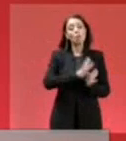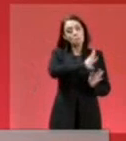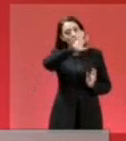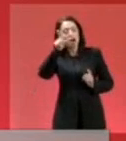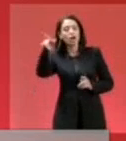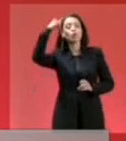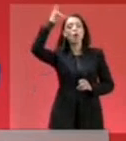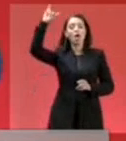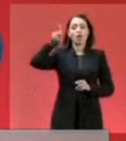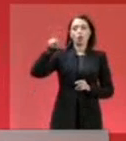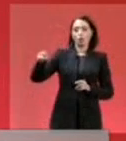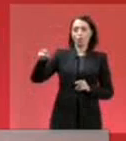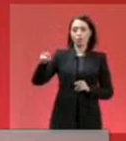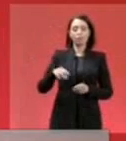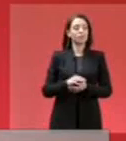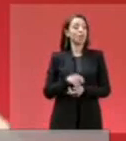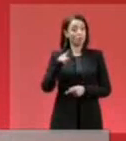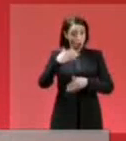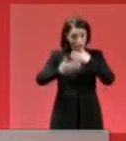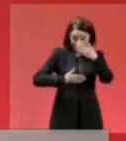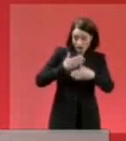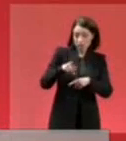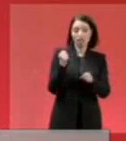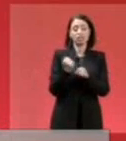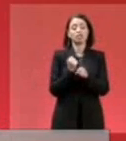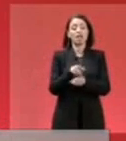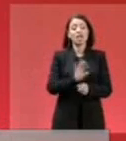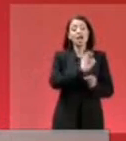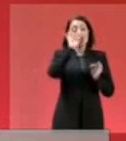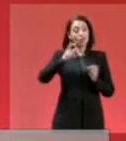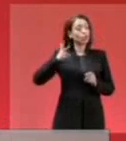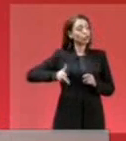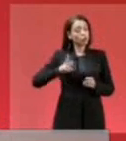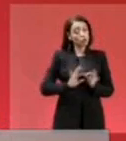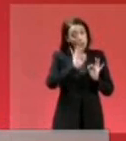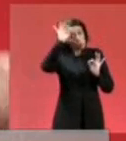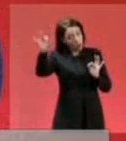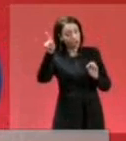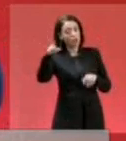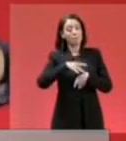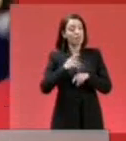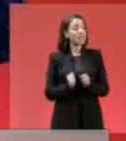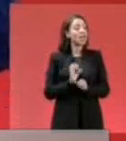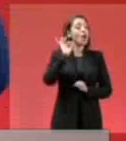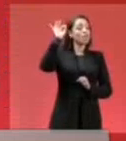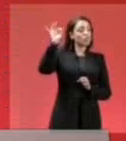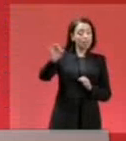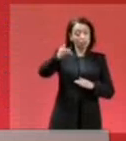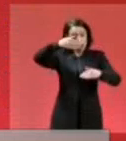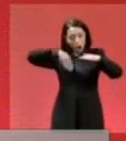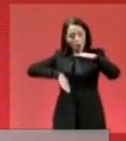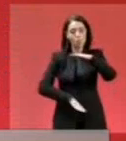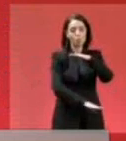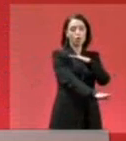Αίγιο. Είναι σε εξέλιξη οι εργασίες για να φτάσει το τρένο μέχρι την Πάτρα και θα φτάσει